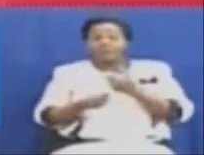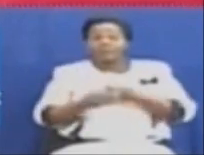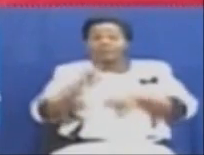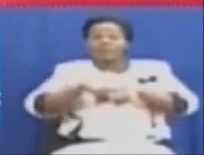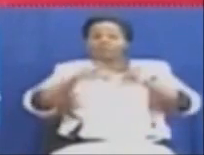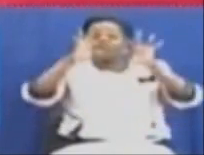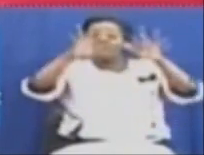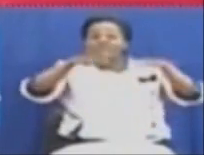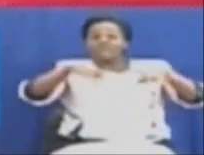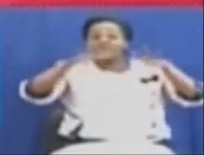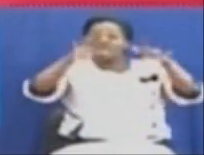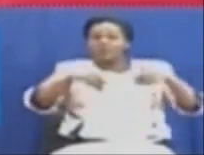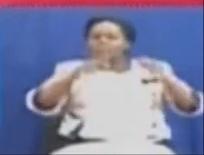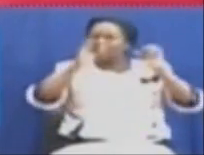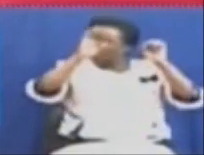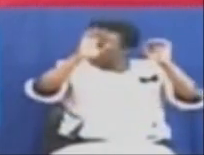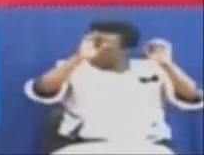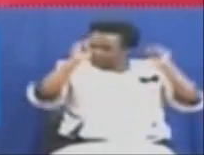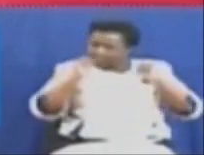hiyo?